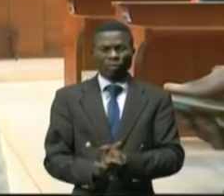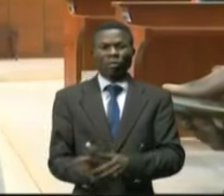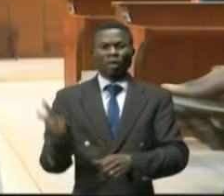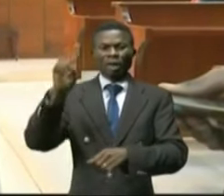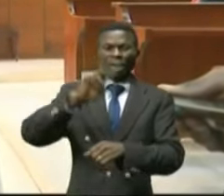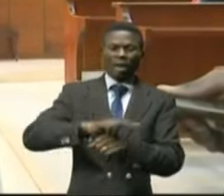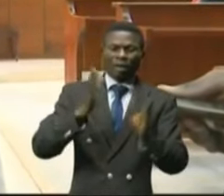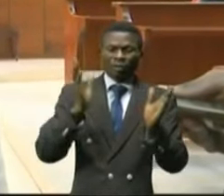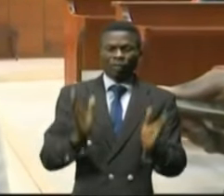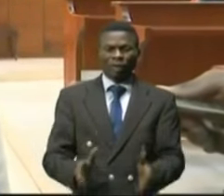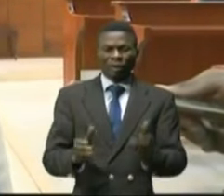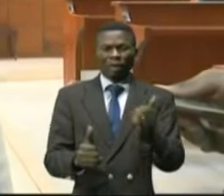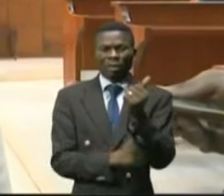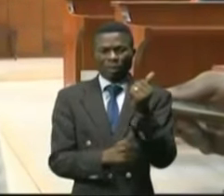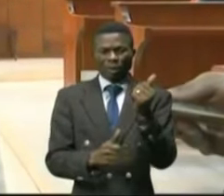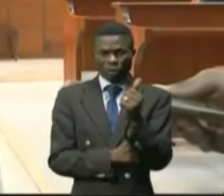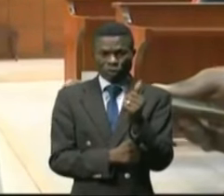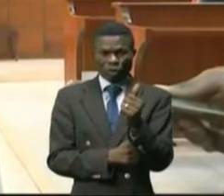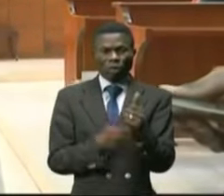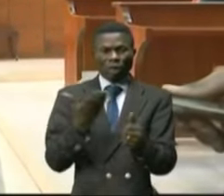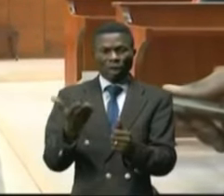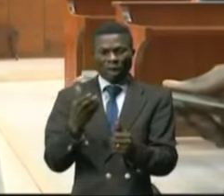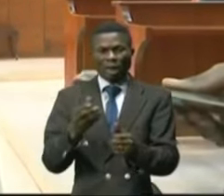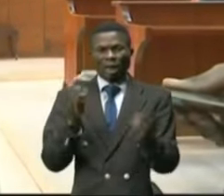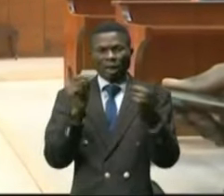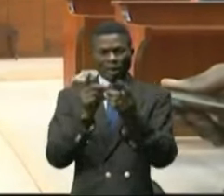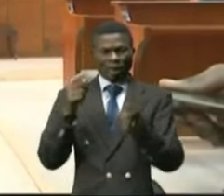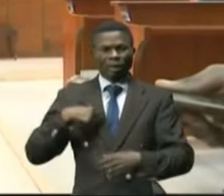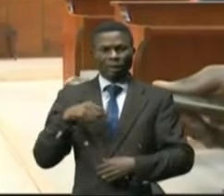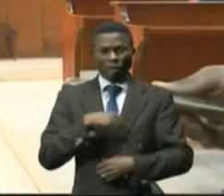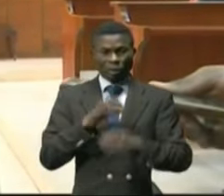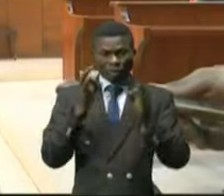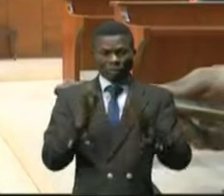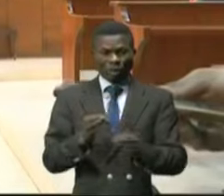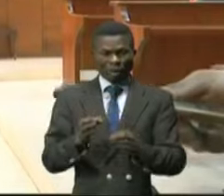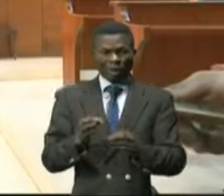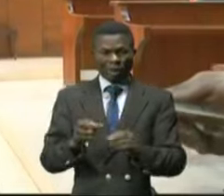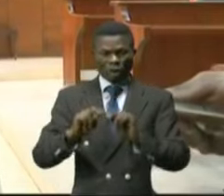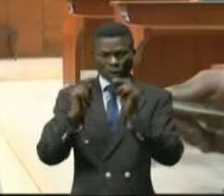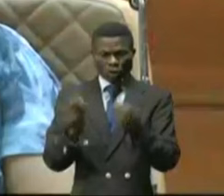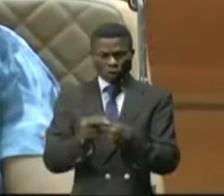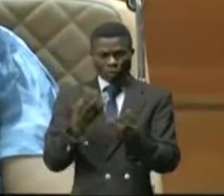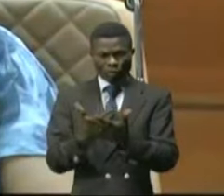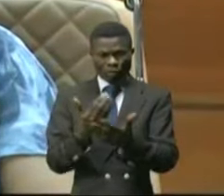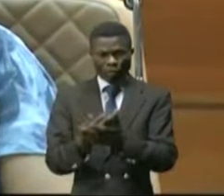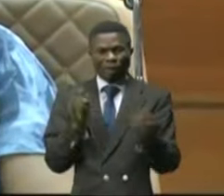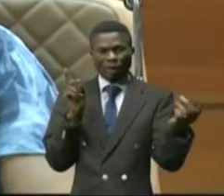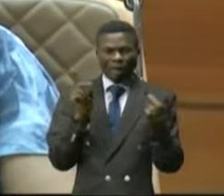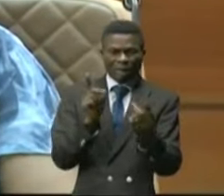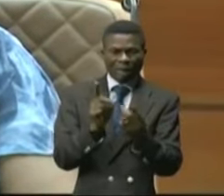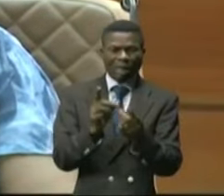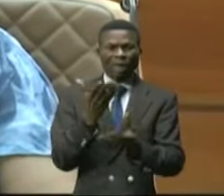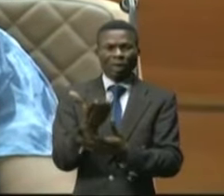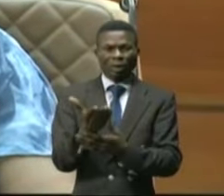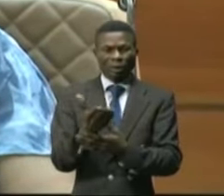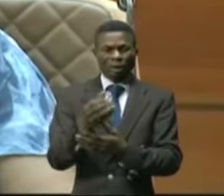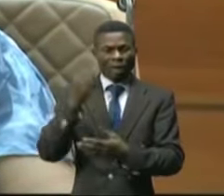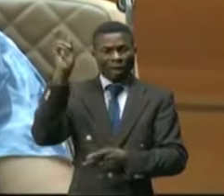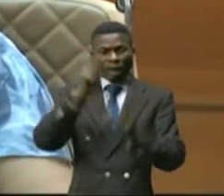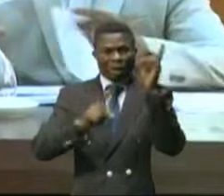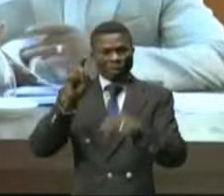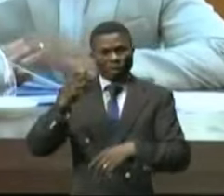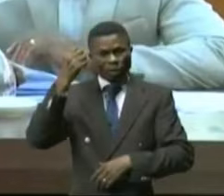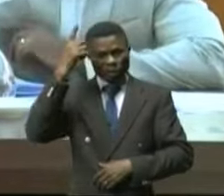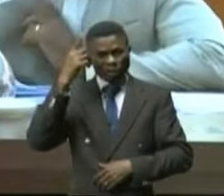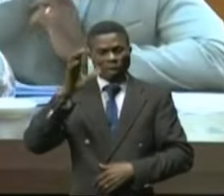victimes peuvent nous contacter directement, mais le service le plus direct à contacter, et je voudrais que la population comprenne là-dessus,